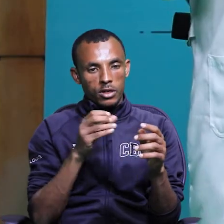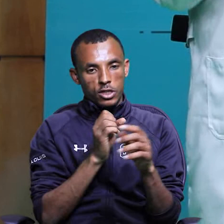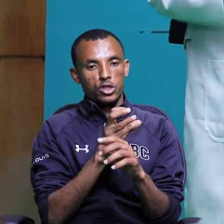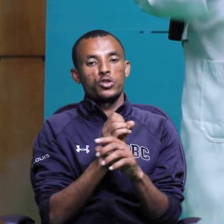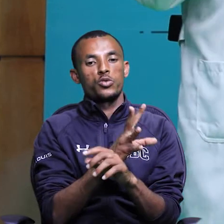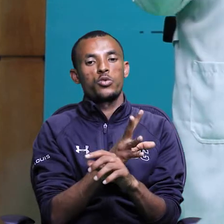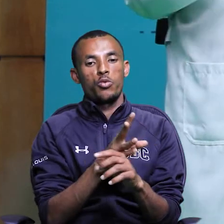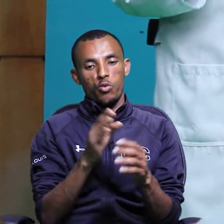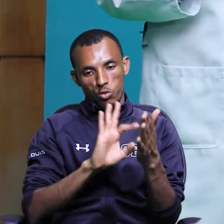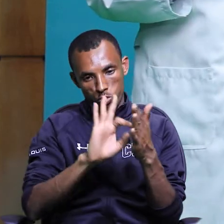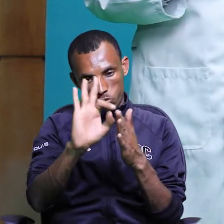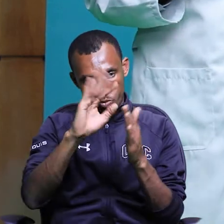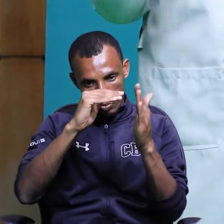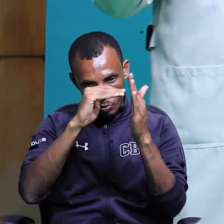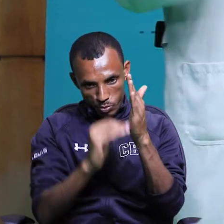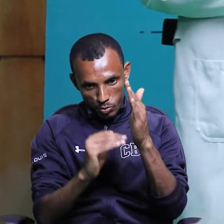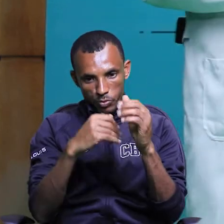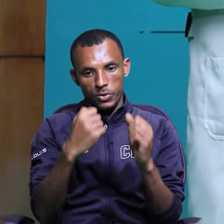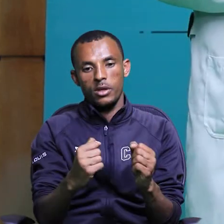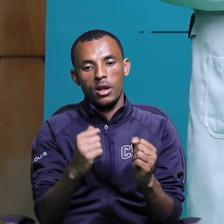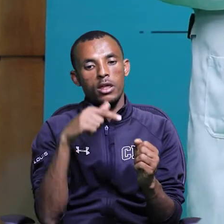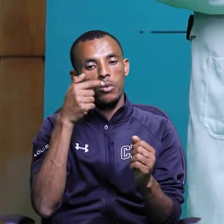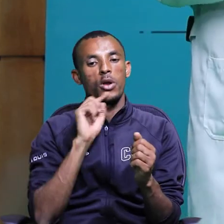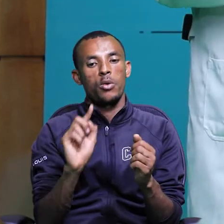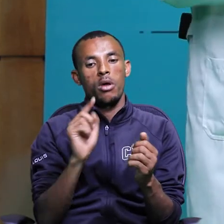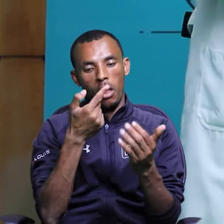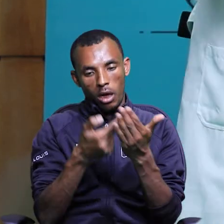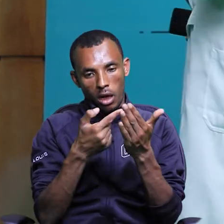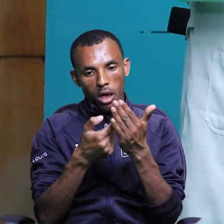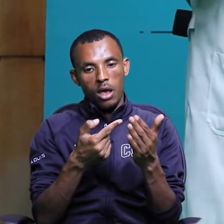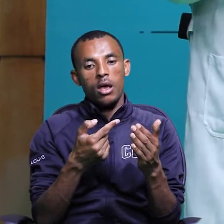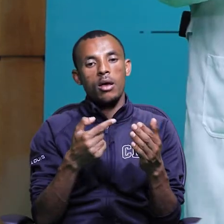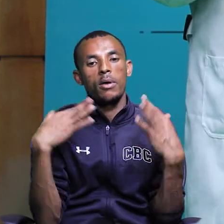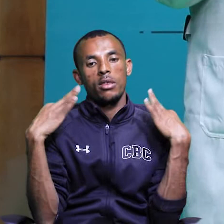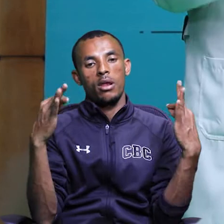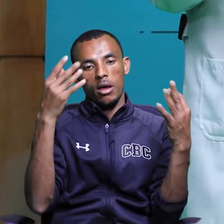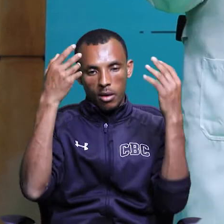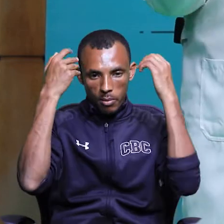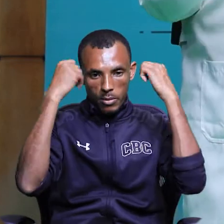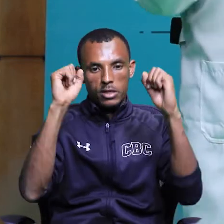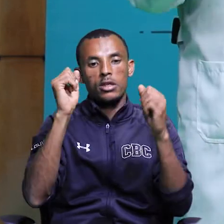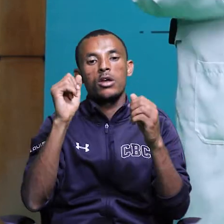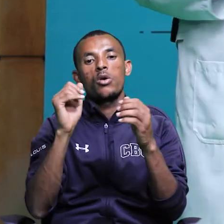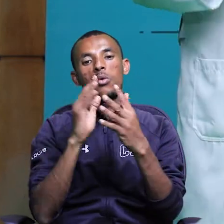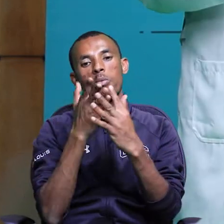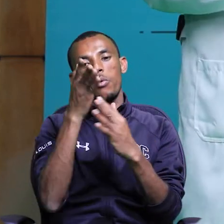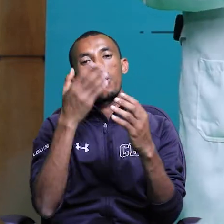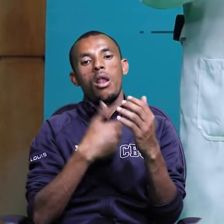ስርጭቱን ቁጥሩን መቀነስ ይቻላል እያለን ነው። ይህ በጤና ሚኒስቴር በኩል ያለው ሐሳብ